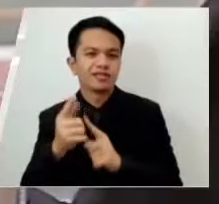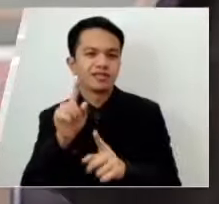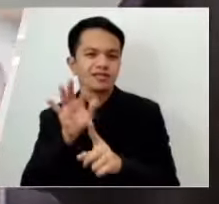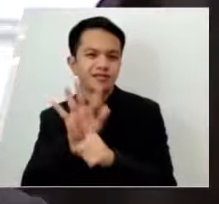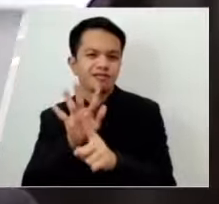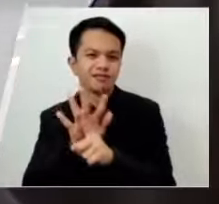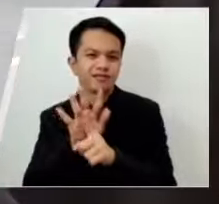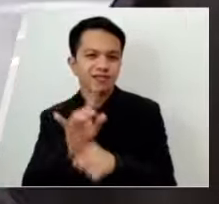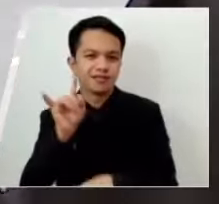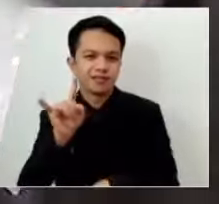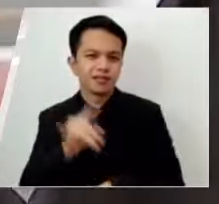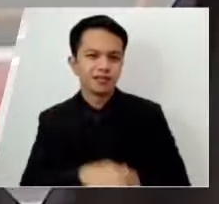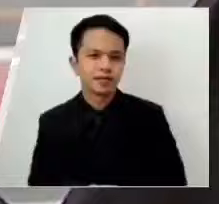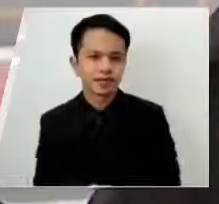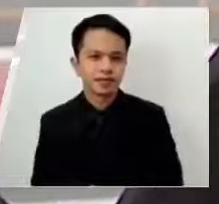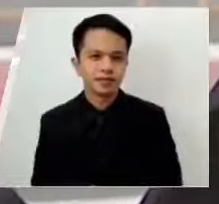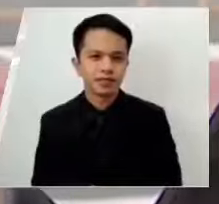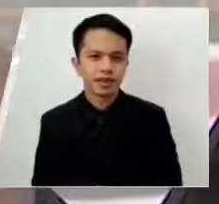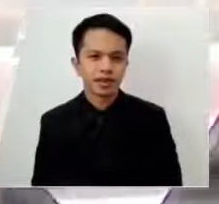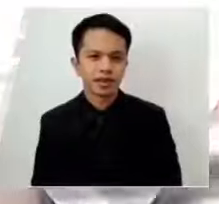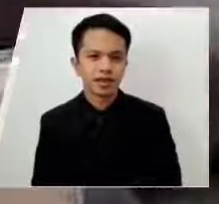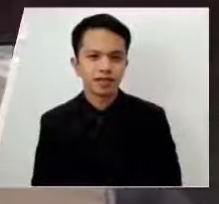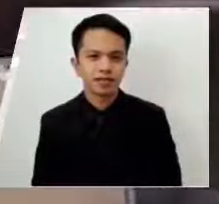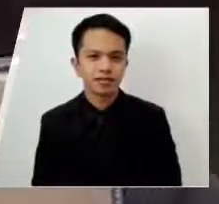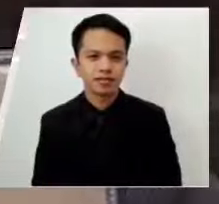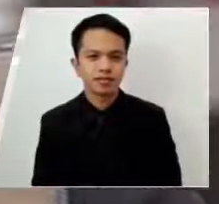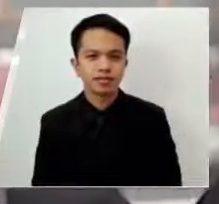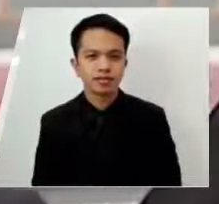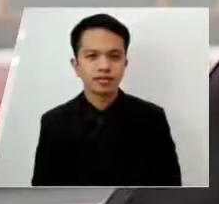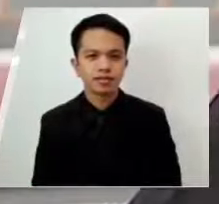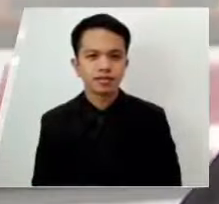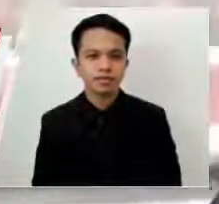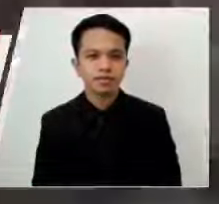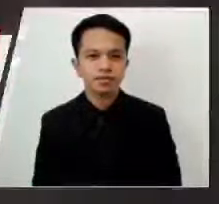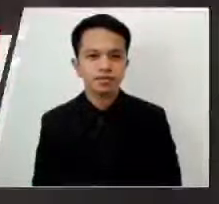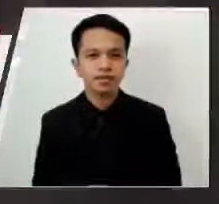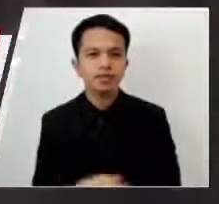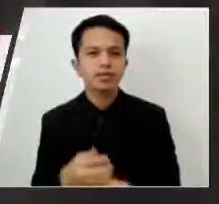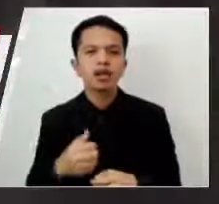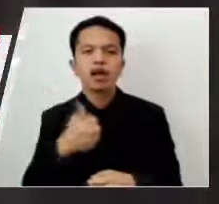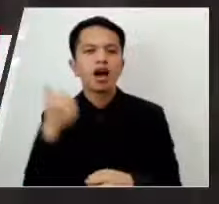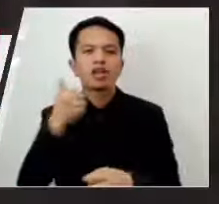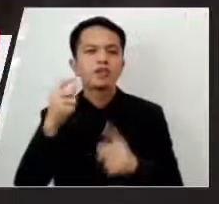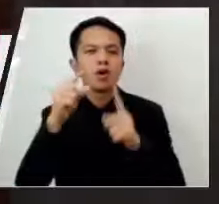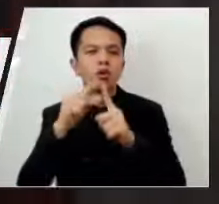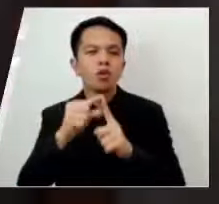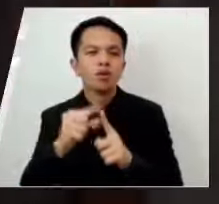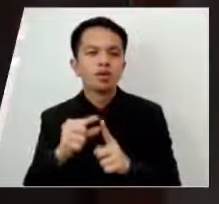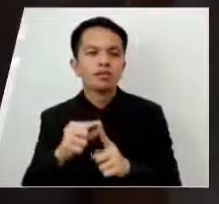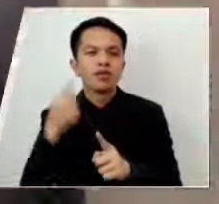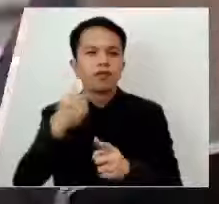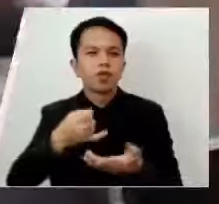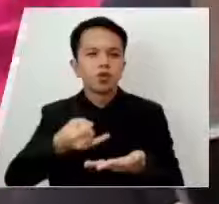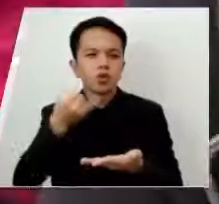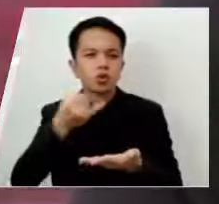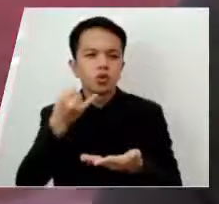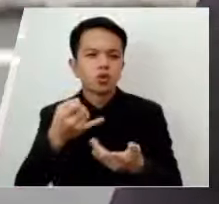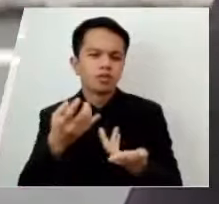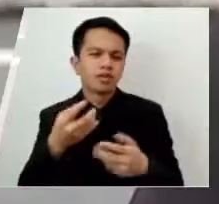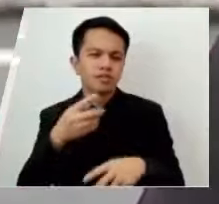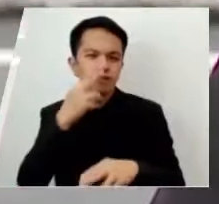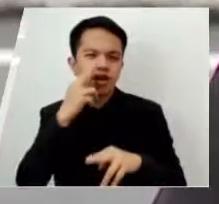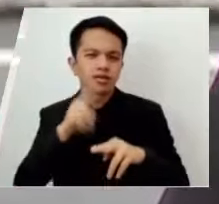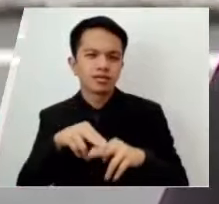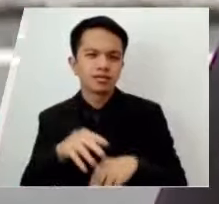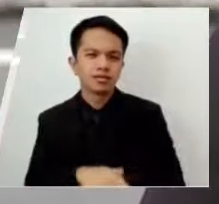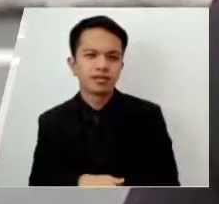Tiknap-not-nak. Okay. Is na malak, ganun. Pansit canton po. Ang weird lang. Pero nakakatawa po siya. Grabe na mga